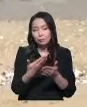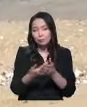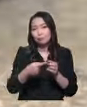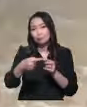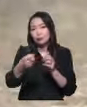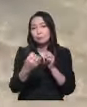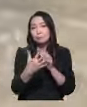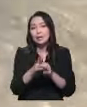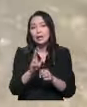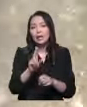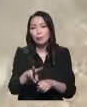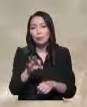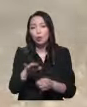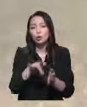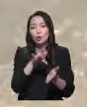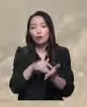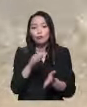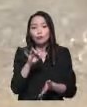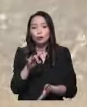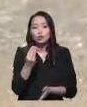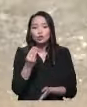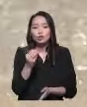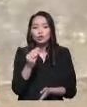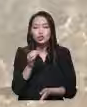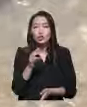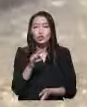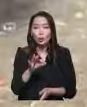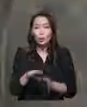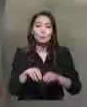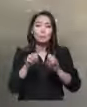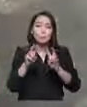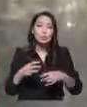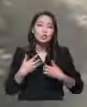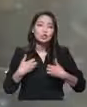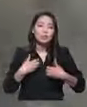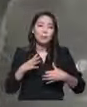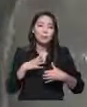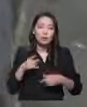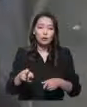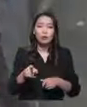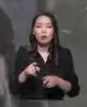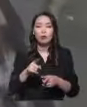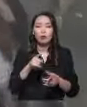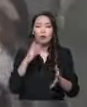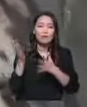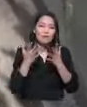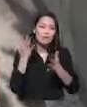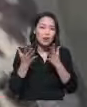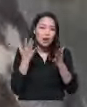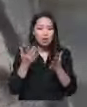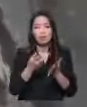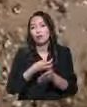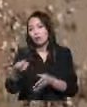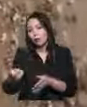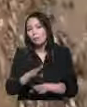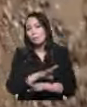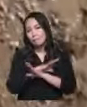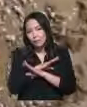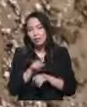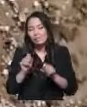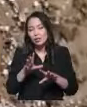15 километров от города Форт-Шевченко. По словам специалистов, животных выбросило на берег штормовым ветром, а погибли они, возможно,